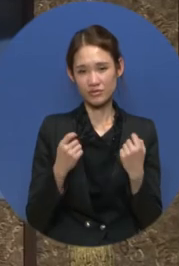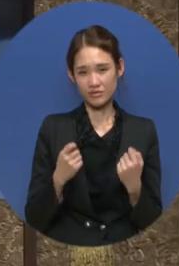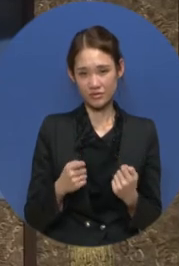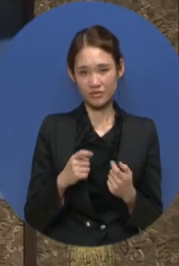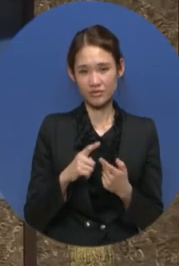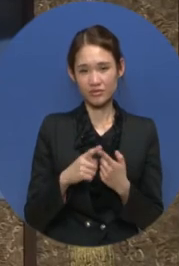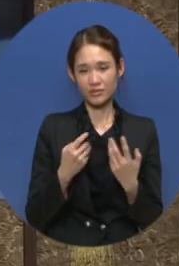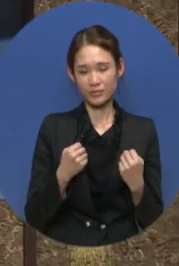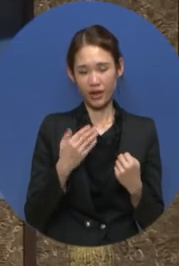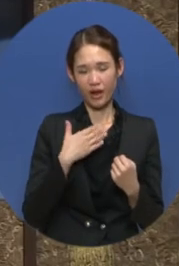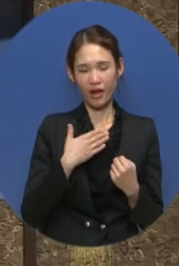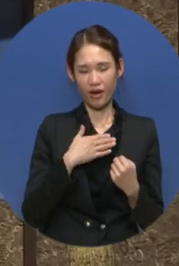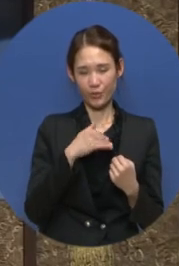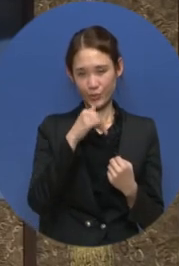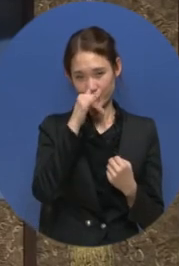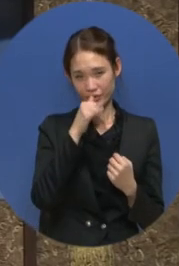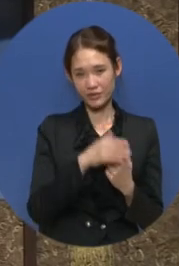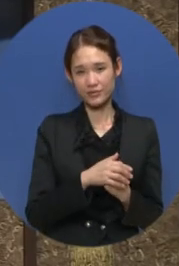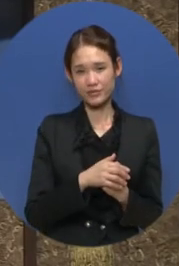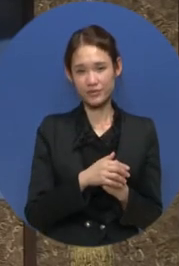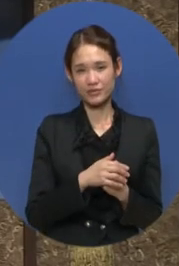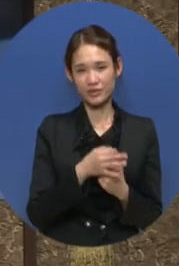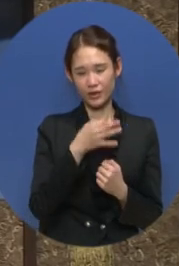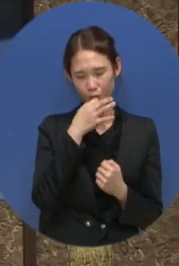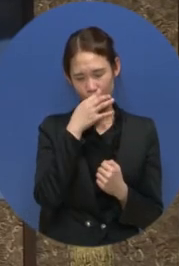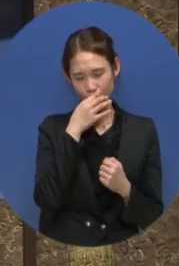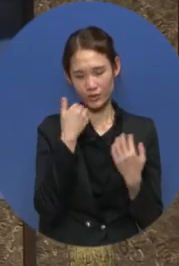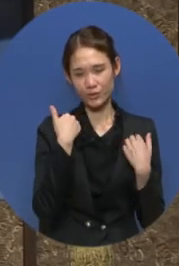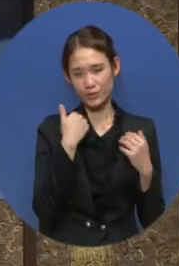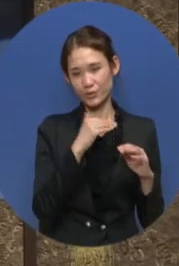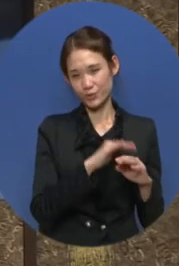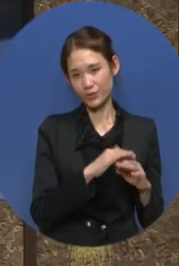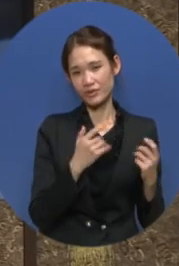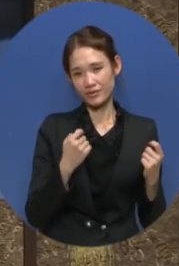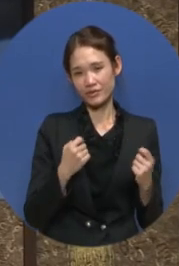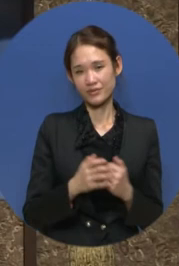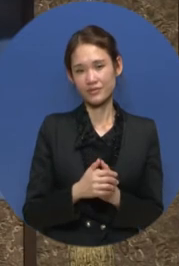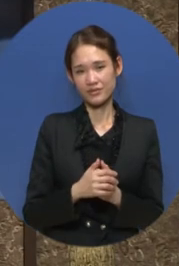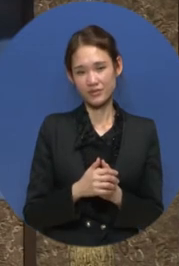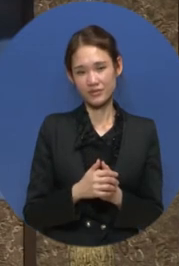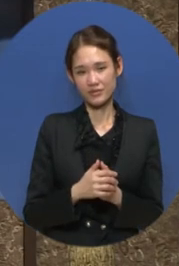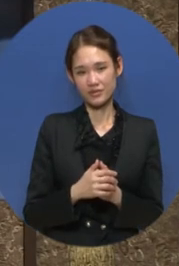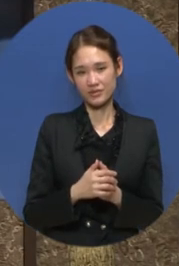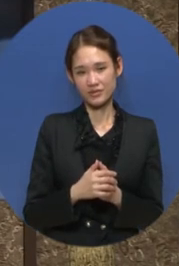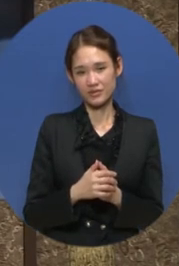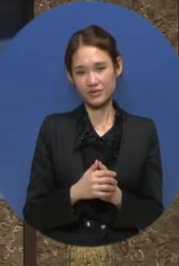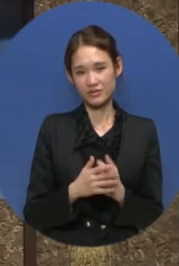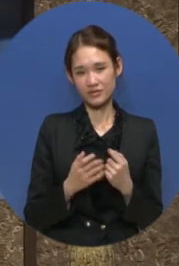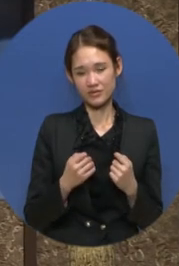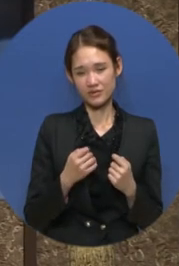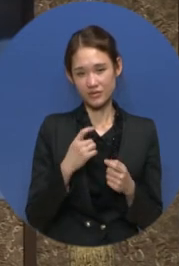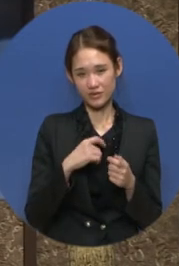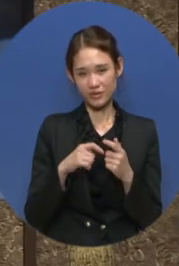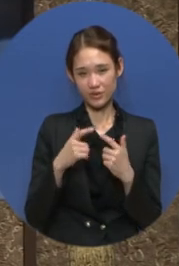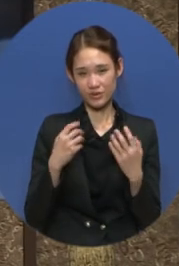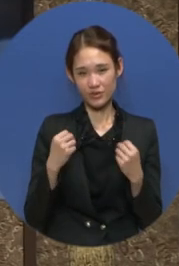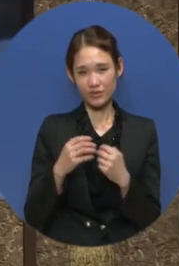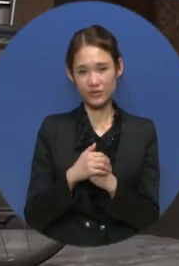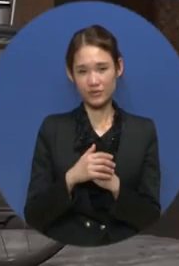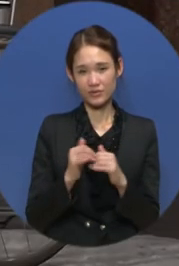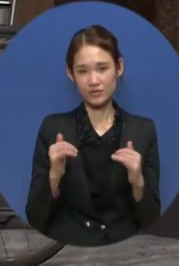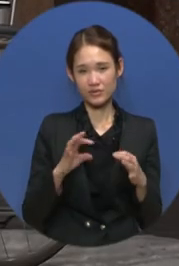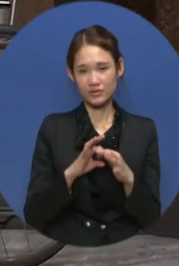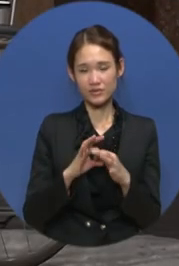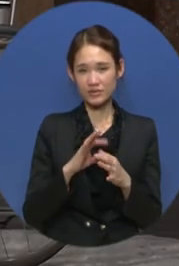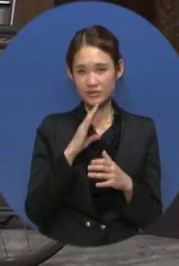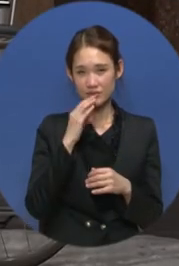부분에 대해서 많이 알게 되고요. 네. 그래서 이제 욕심도 내려놓는 거고. 예. 그래서 그분한테 그런 걸 많이 배운 거죠. 네. 그러니까 사람